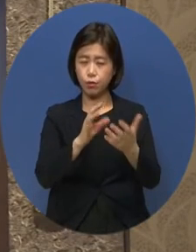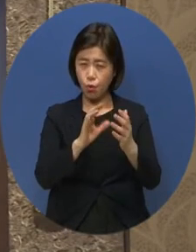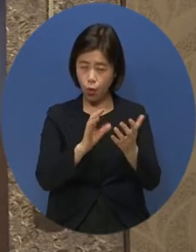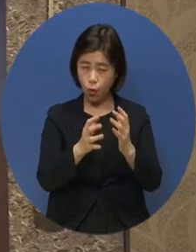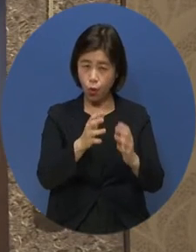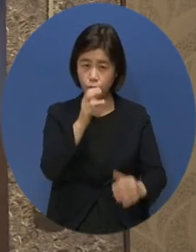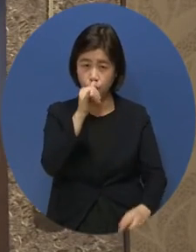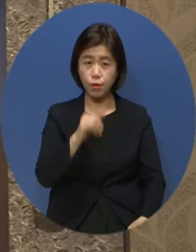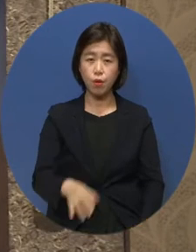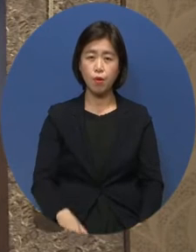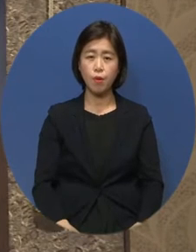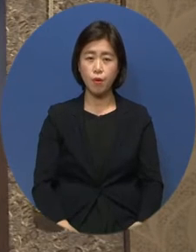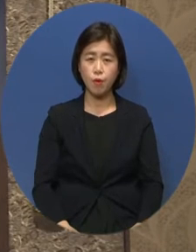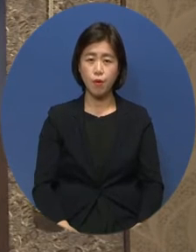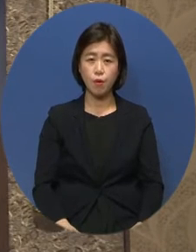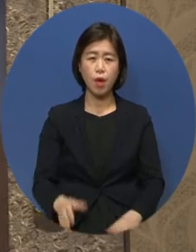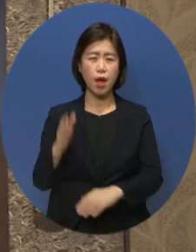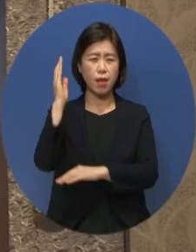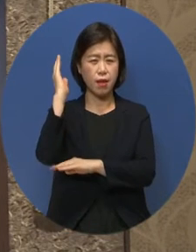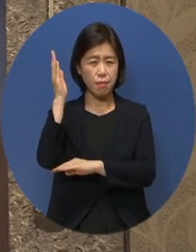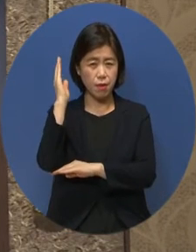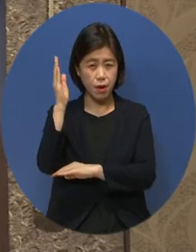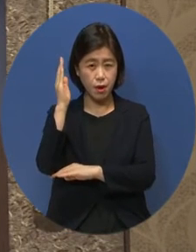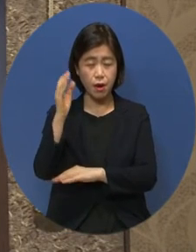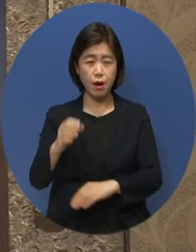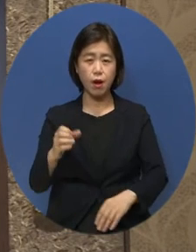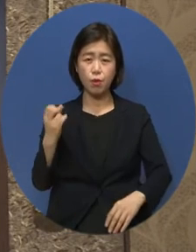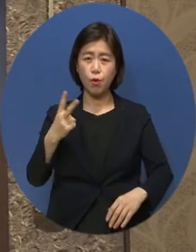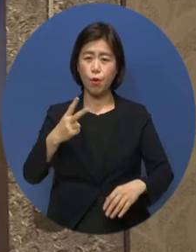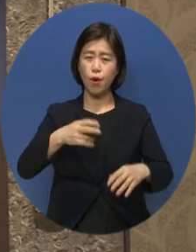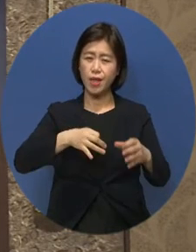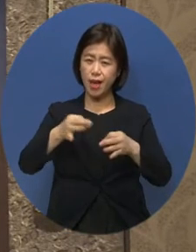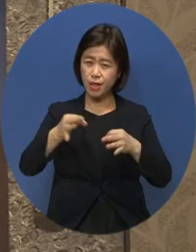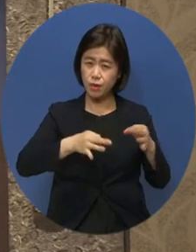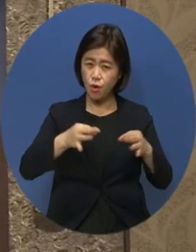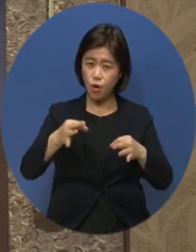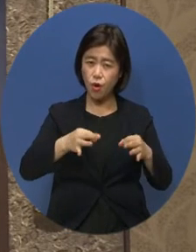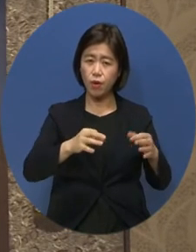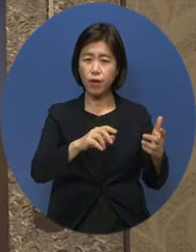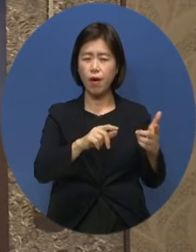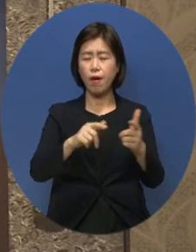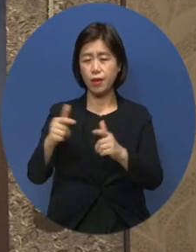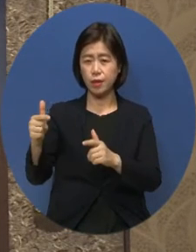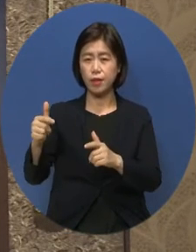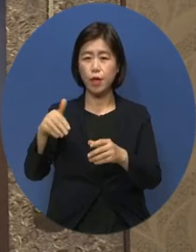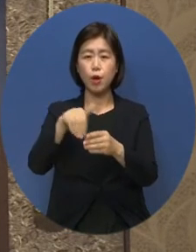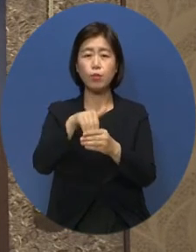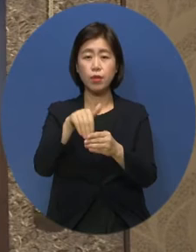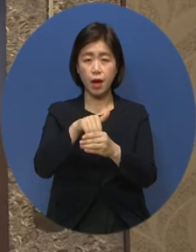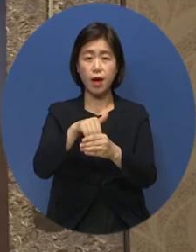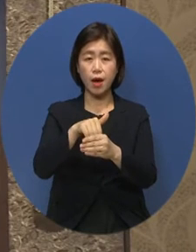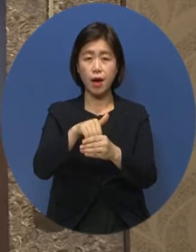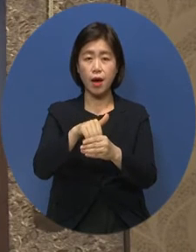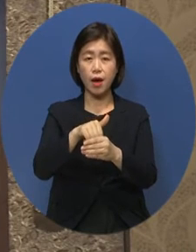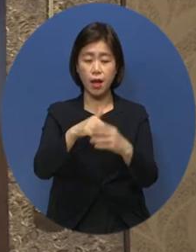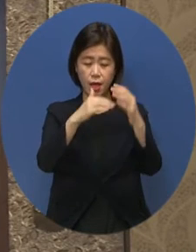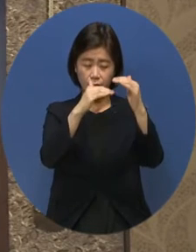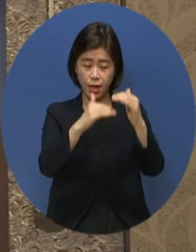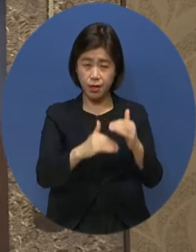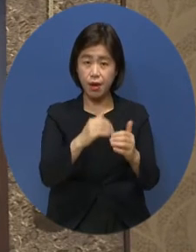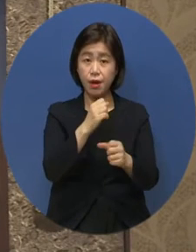또 뭐 터로 4 세미나 또 장터 등등 다양한 이제 문화 콘텐츠를 통해서 이들의